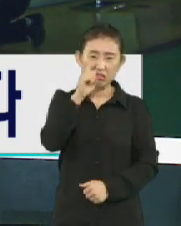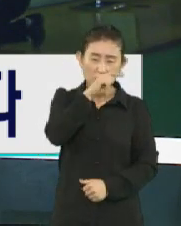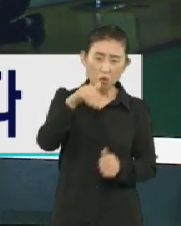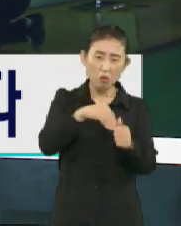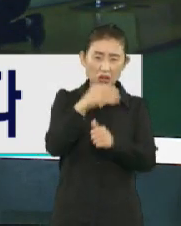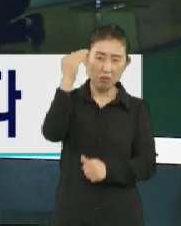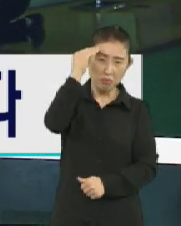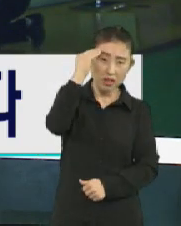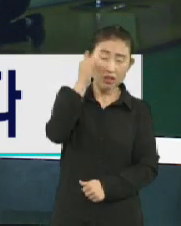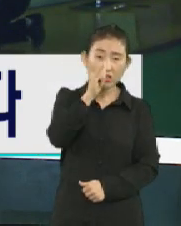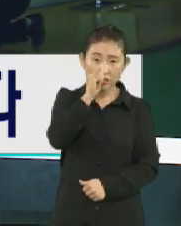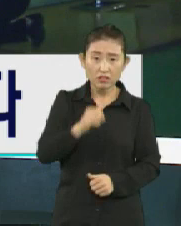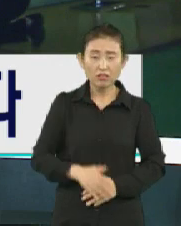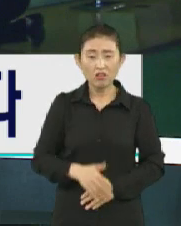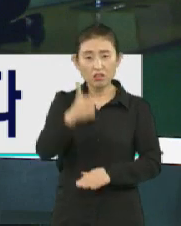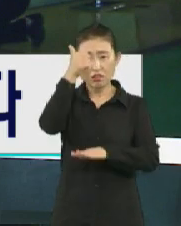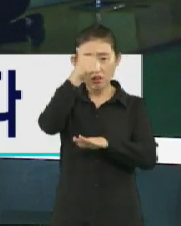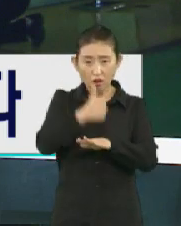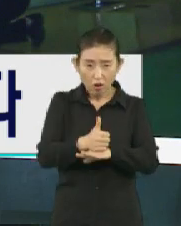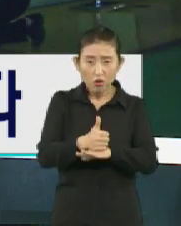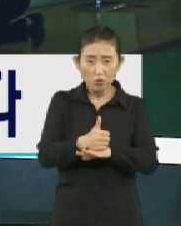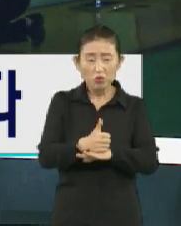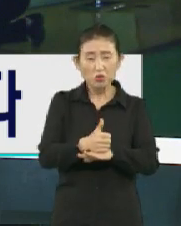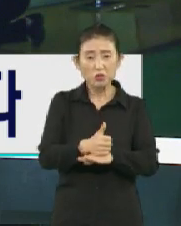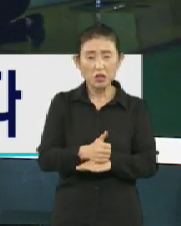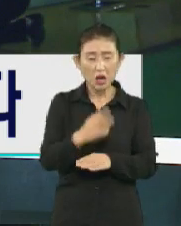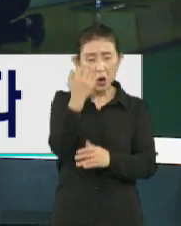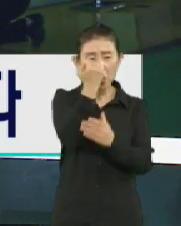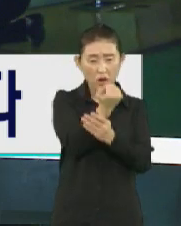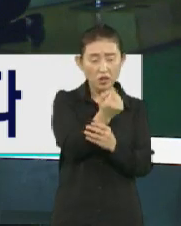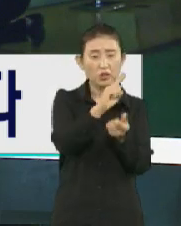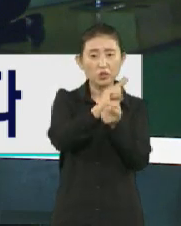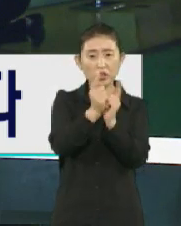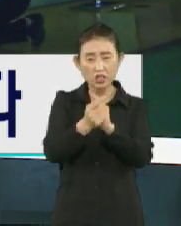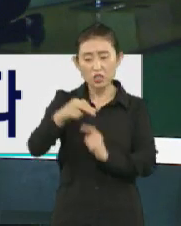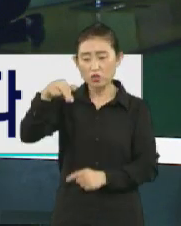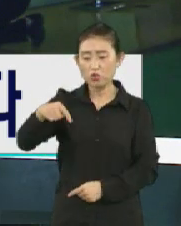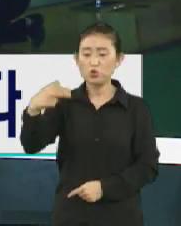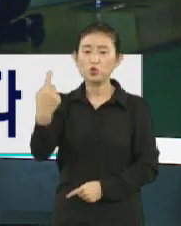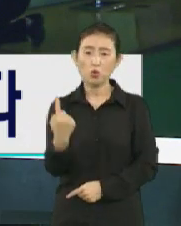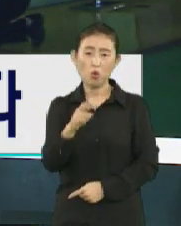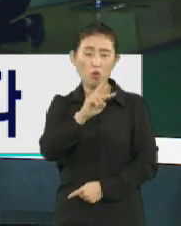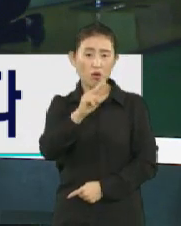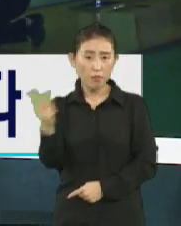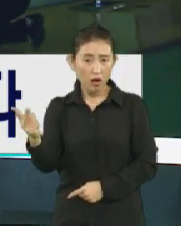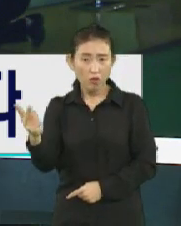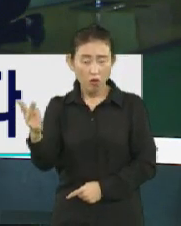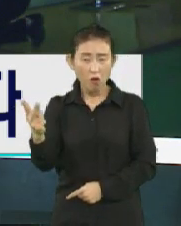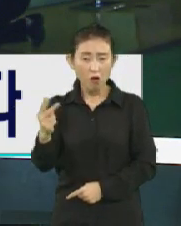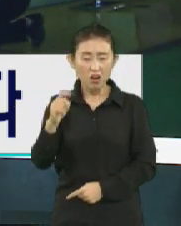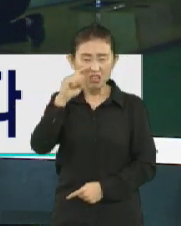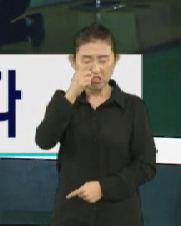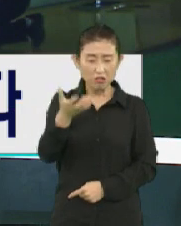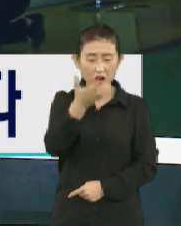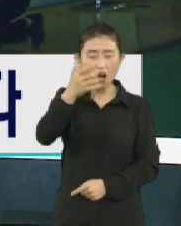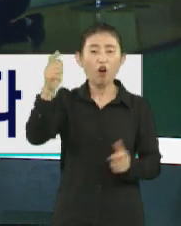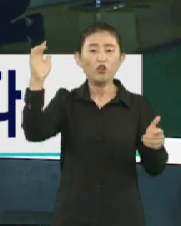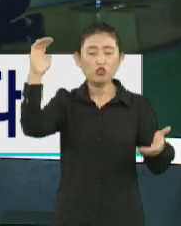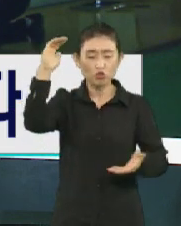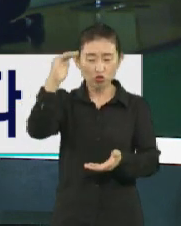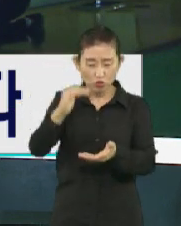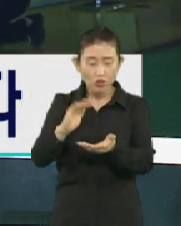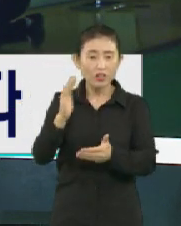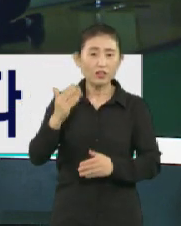주범으로 꼽히고 있죠. 결국 화력발전 연료를 수소로 대체해 탄소 발생을 최대한 억제하는 게 유일한